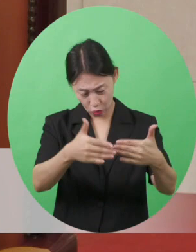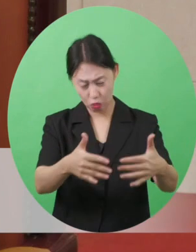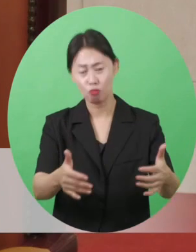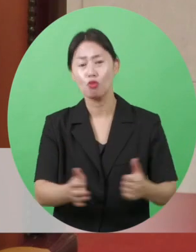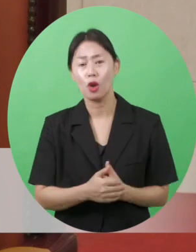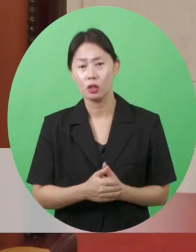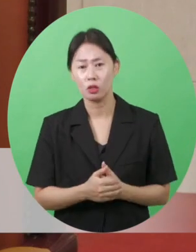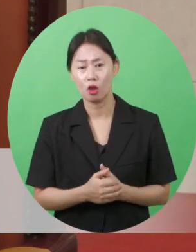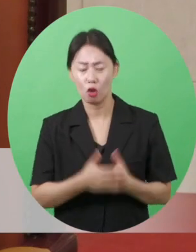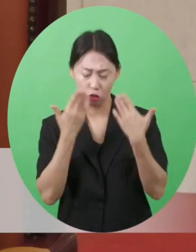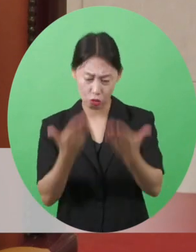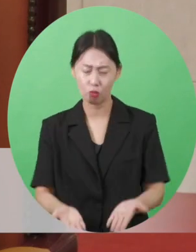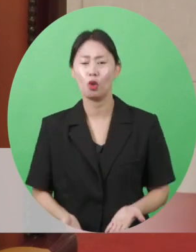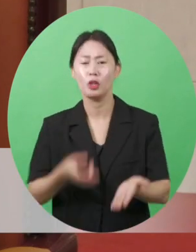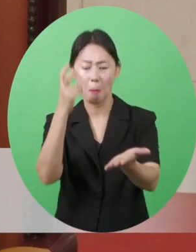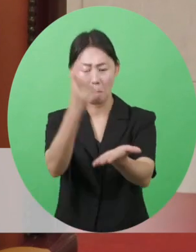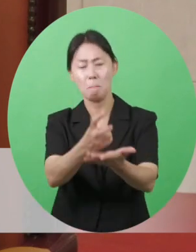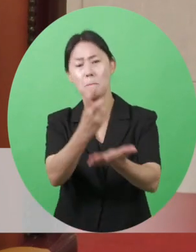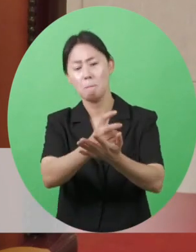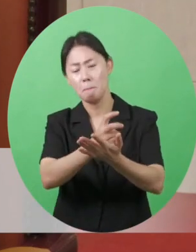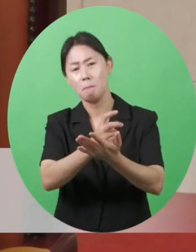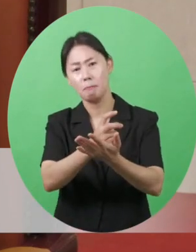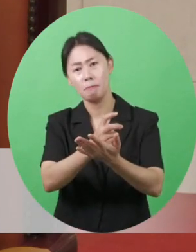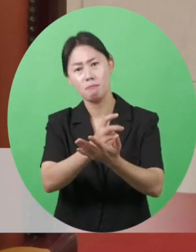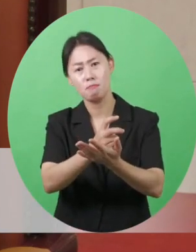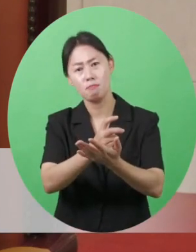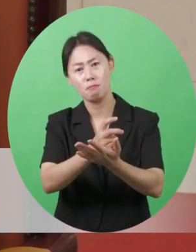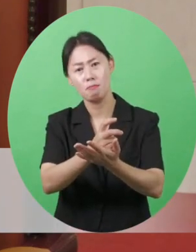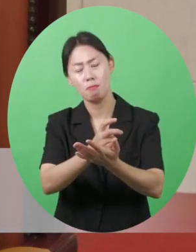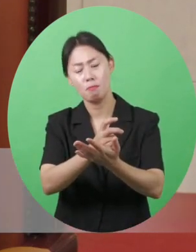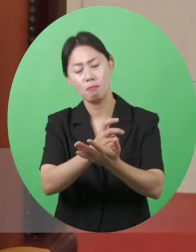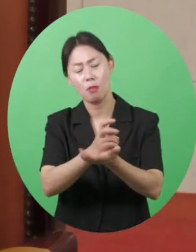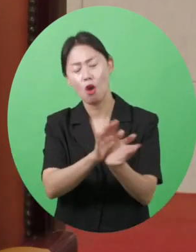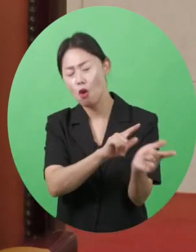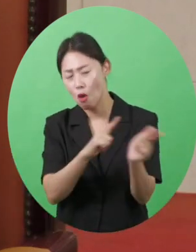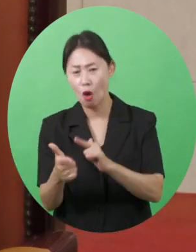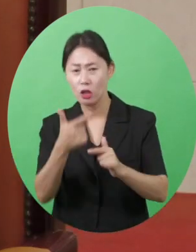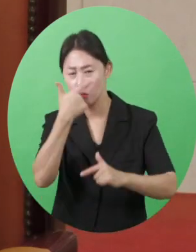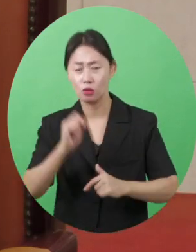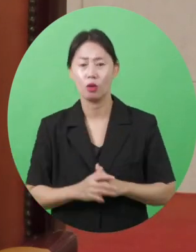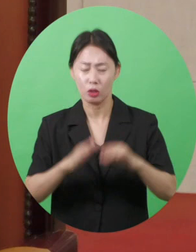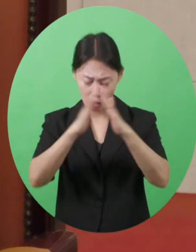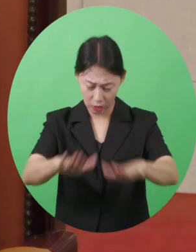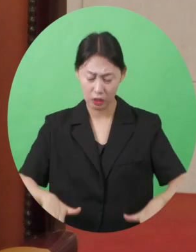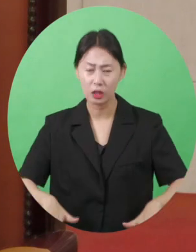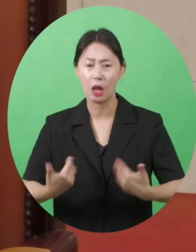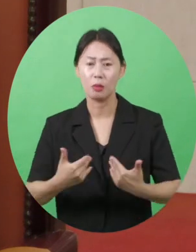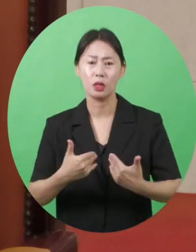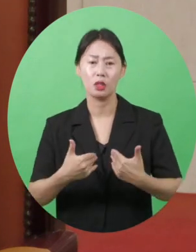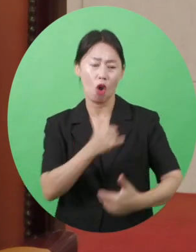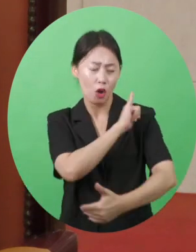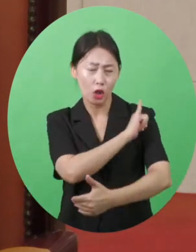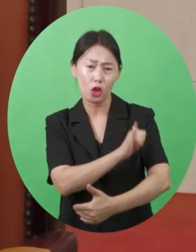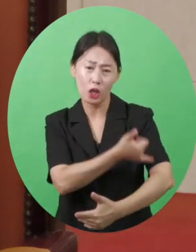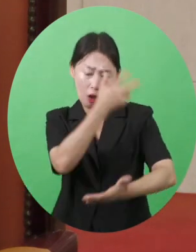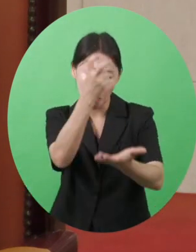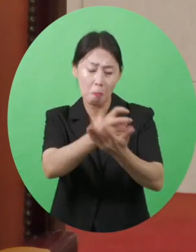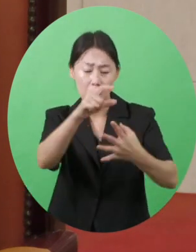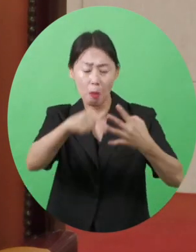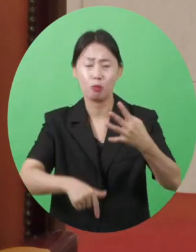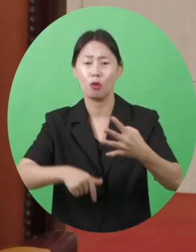현재 쉼터에 대한 명확한 지침이 좀 부족하다라는 것을 좀 말씀드리고 있고요. 또 전남이 인권 조례를 전국